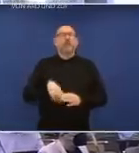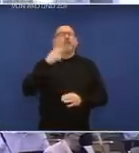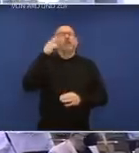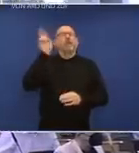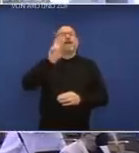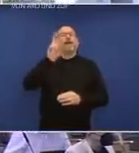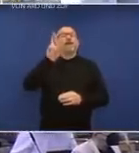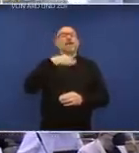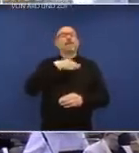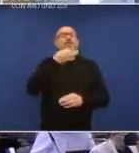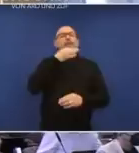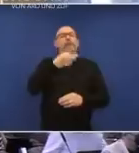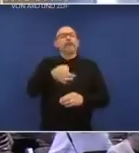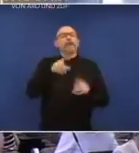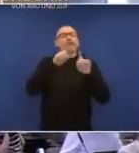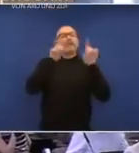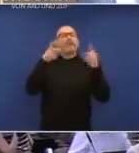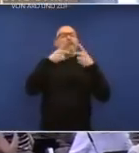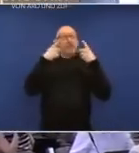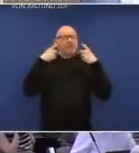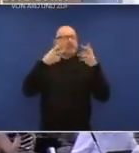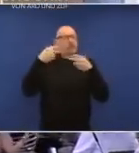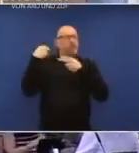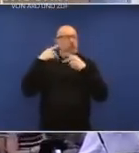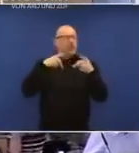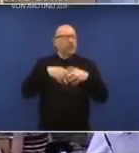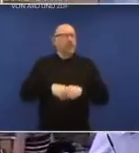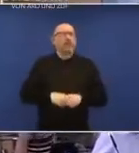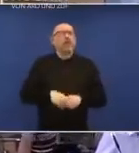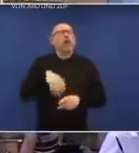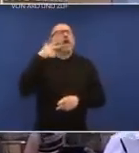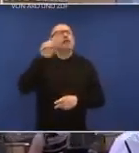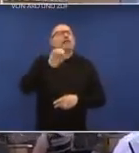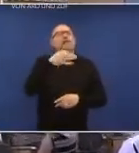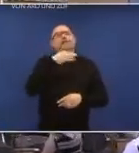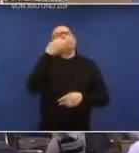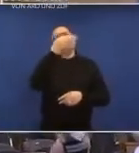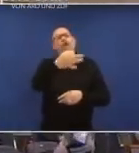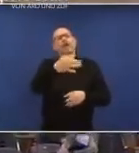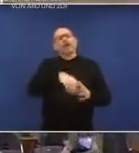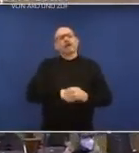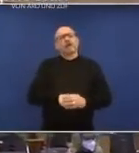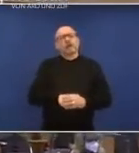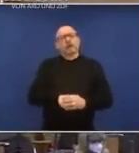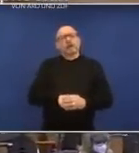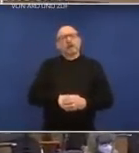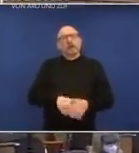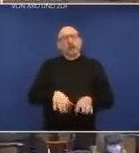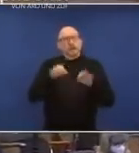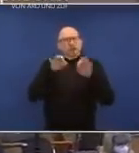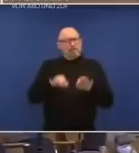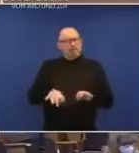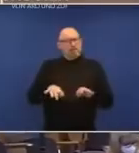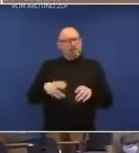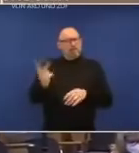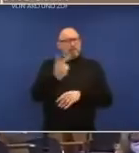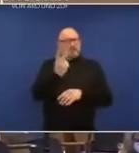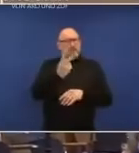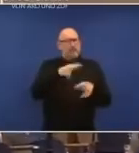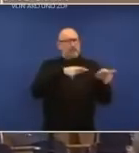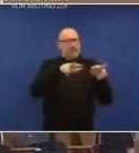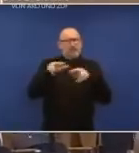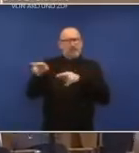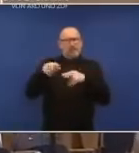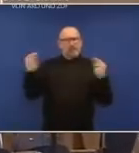zu dem Thema Masken zurückkommen und Herrn Seibert fragen, ob angesichts des doch relativ ungewöhnlichen Streits zwischen den beiden Ministerien